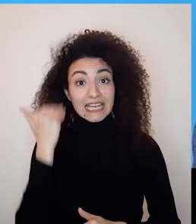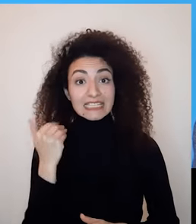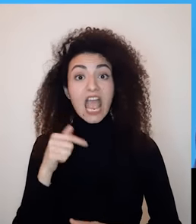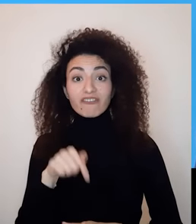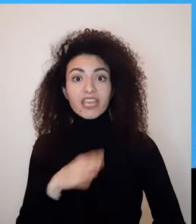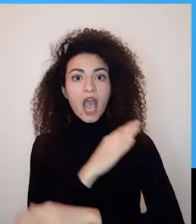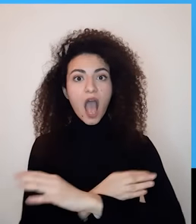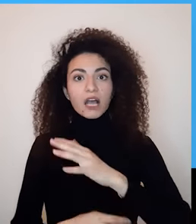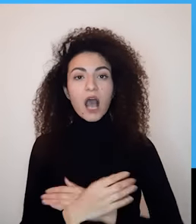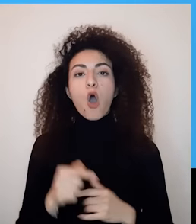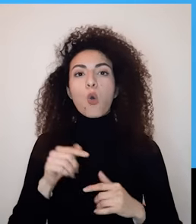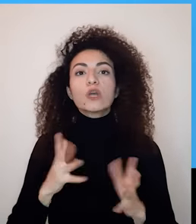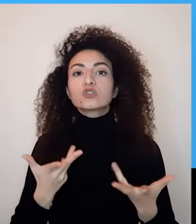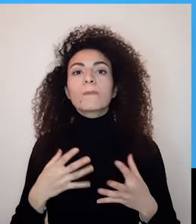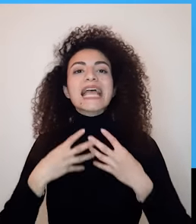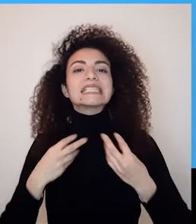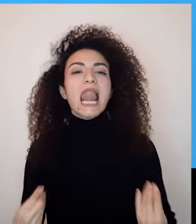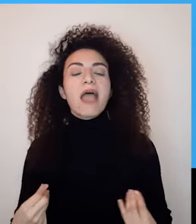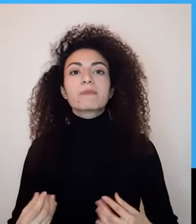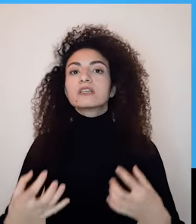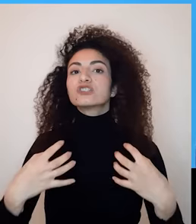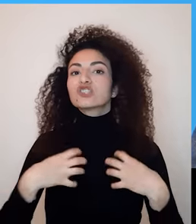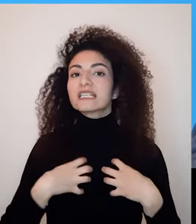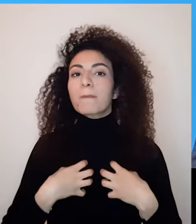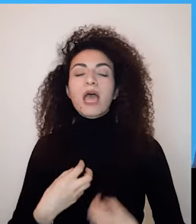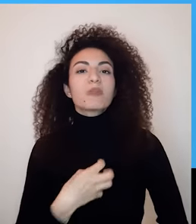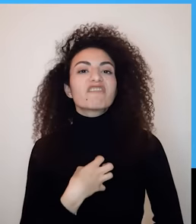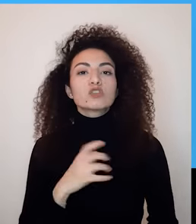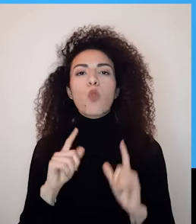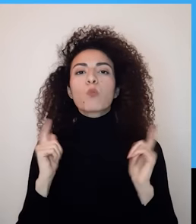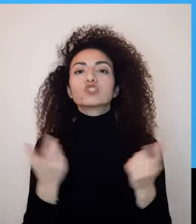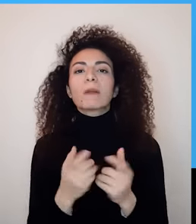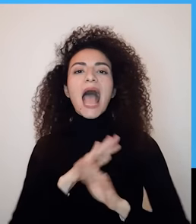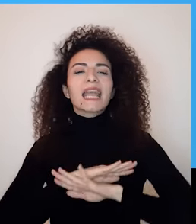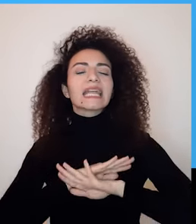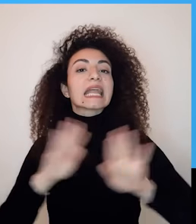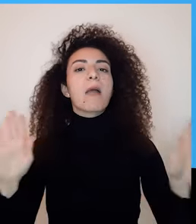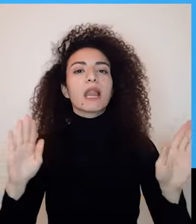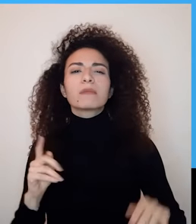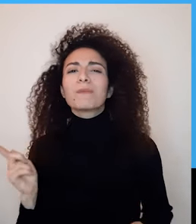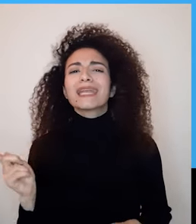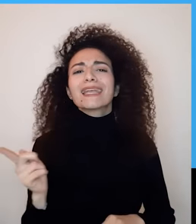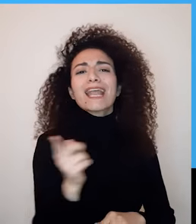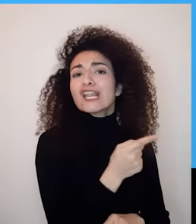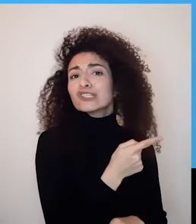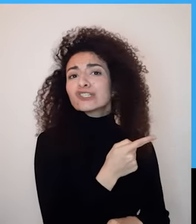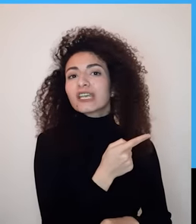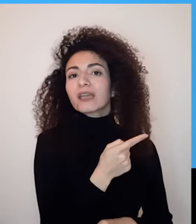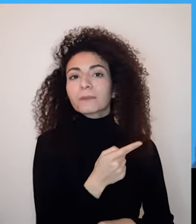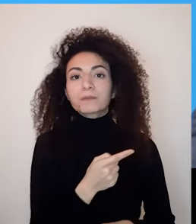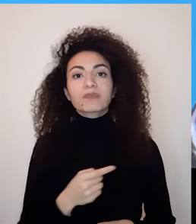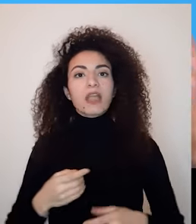الصحة الإنجابية الجيدة عند النساء ذوات الإعاقة هي حالة من السلامة الجسدية والنفسية والاجتماعية